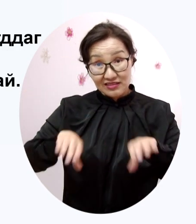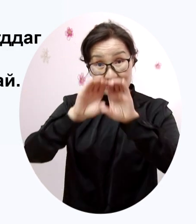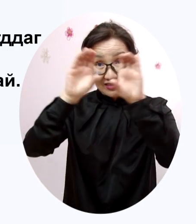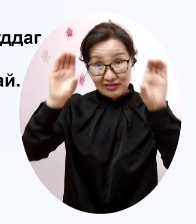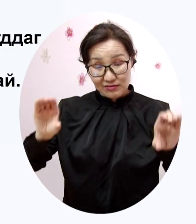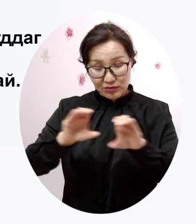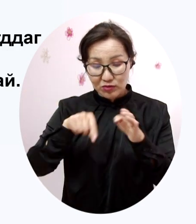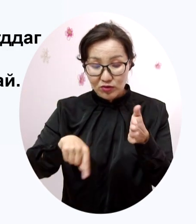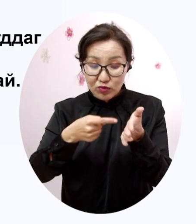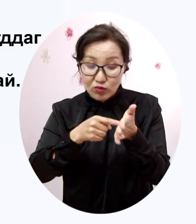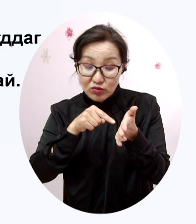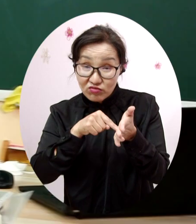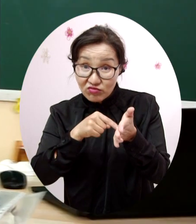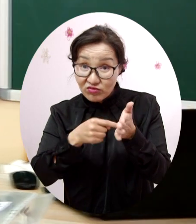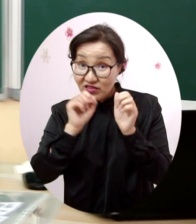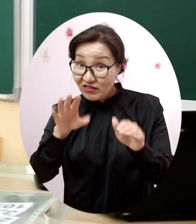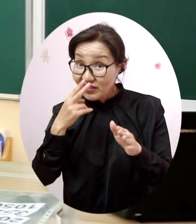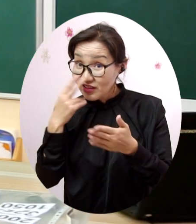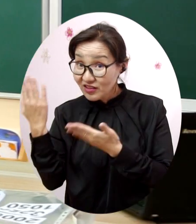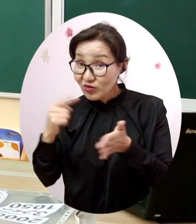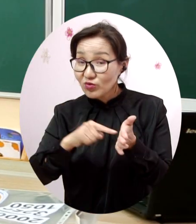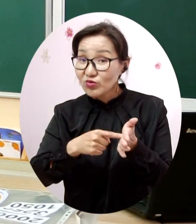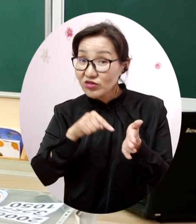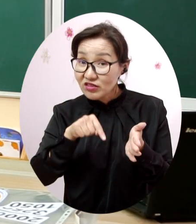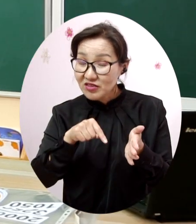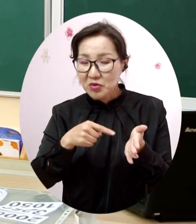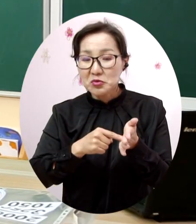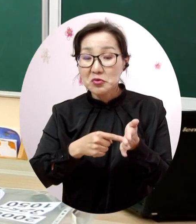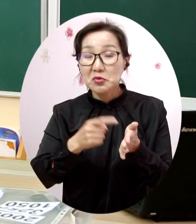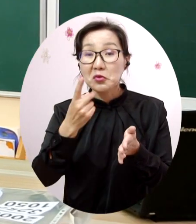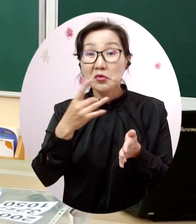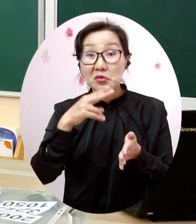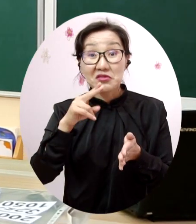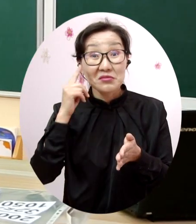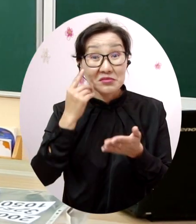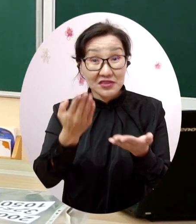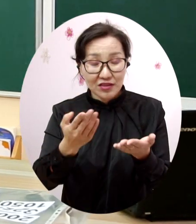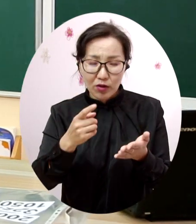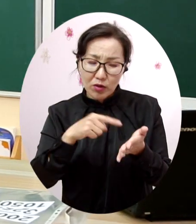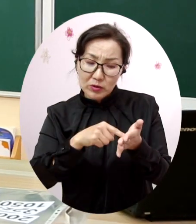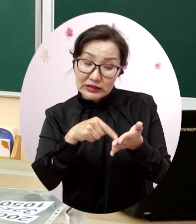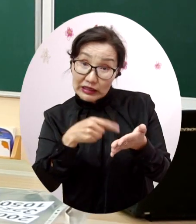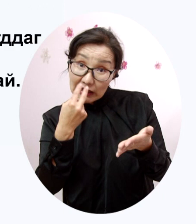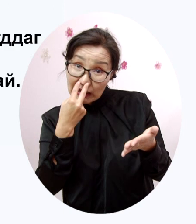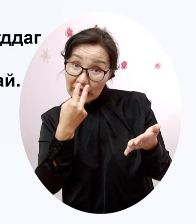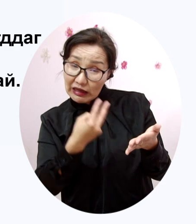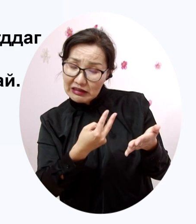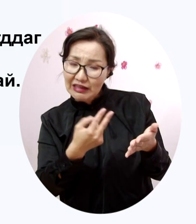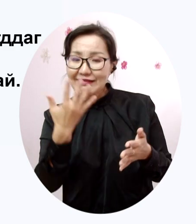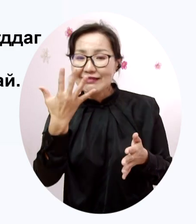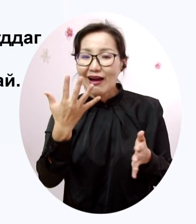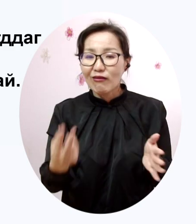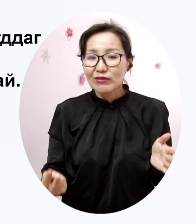самбарт үржүүлэхийн хурдыг тэмдэглэсэн байна. Үржүүлэх хурдыг бүгдээрээ мэднэ, тийм ээ? За хурдээ харж байгаад